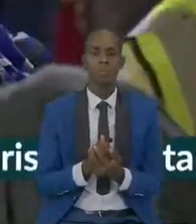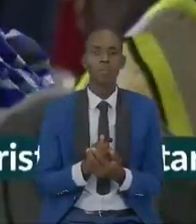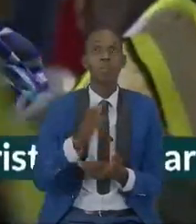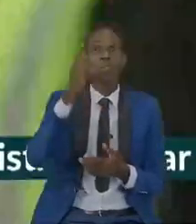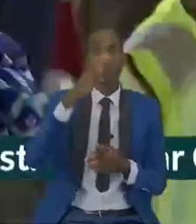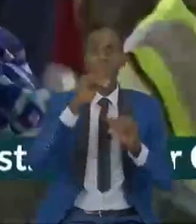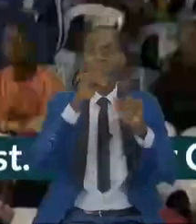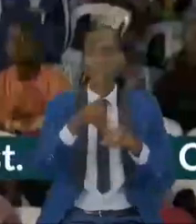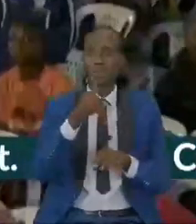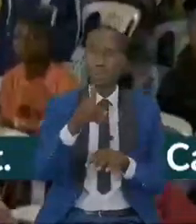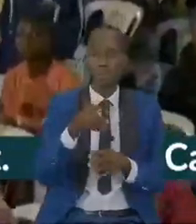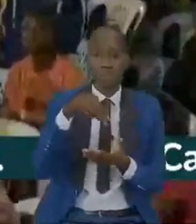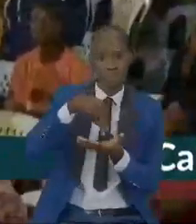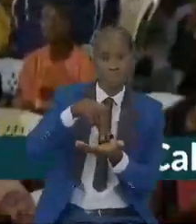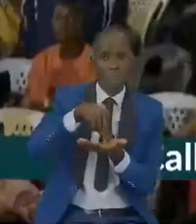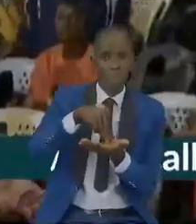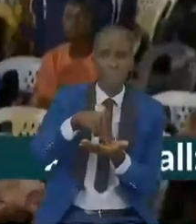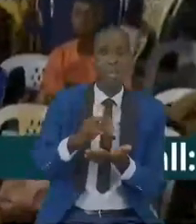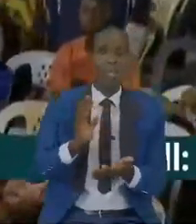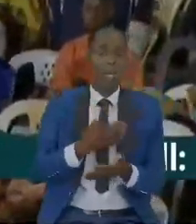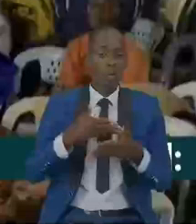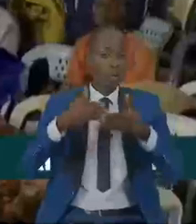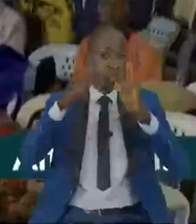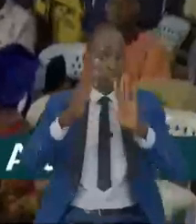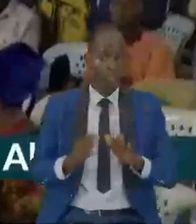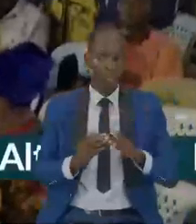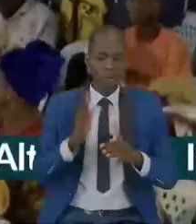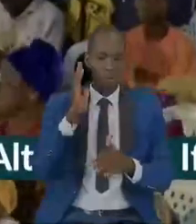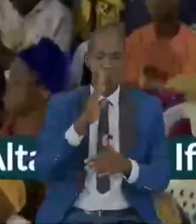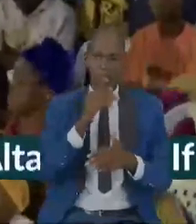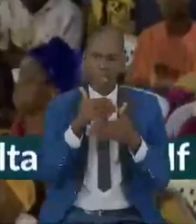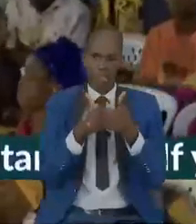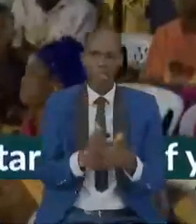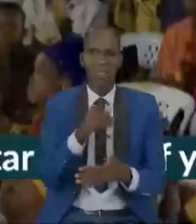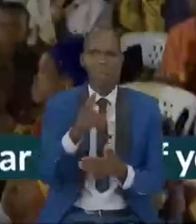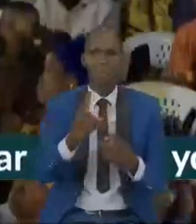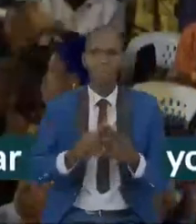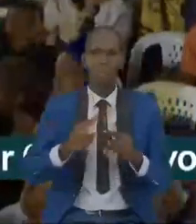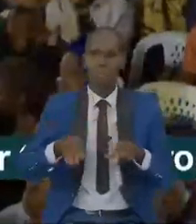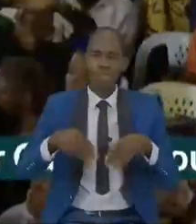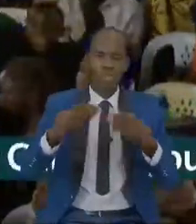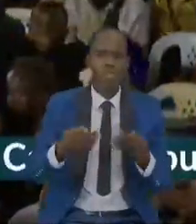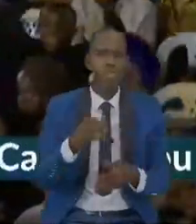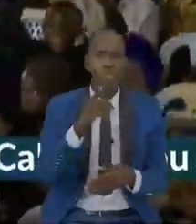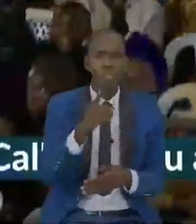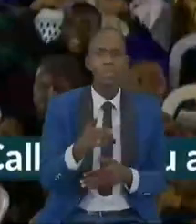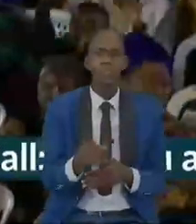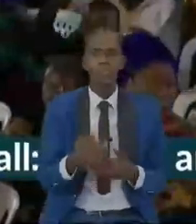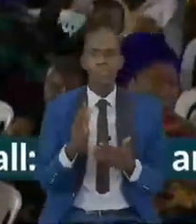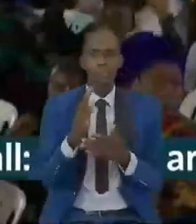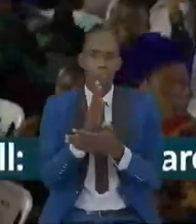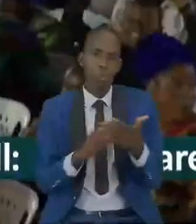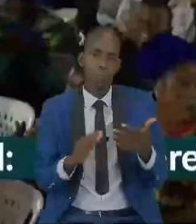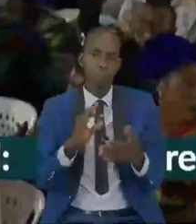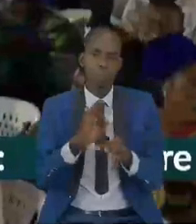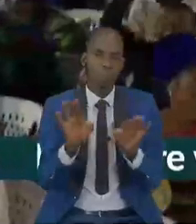prions. Amen. Que le Seigneur vous bénisse, toujours debout. Les conseillers